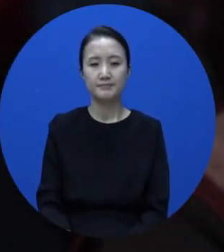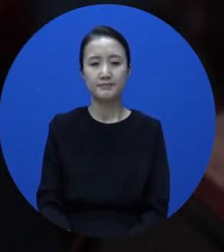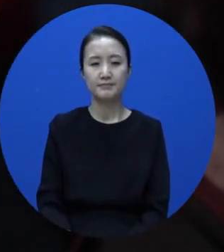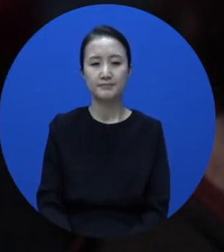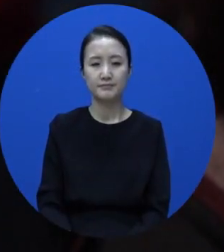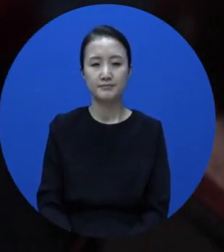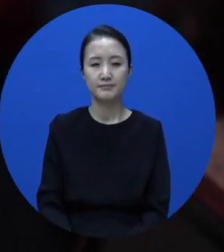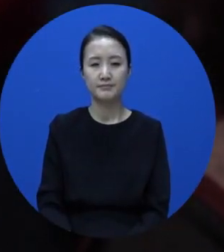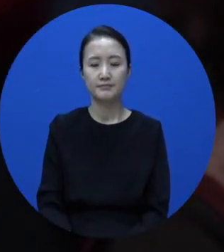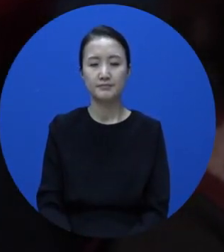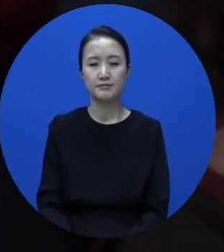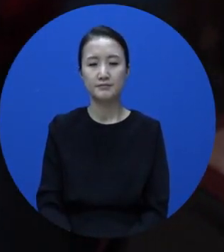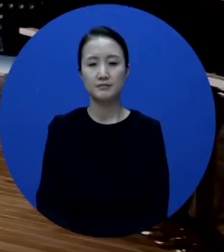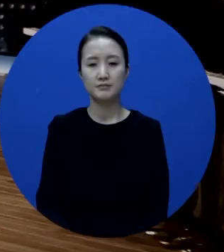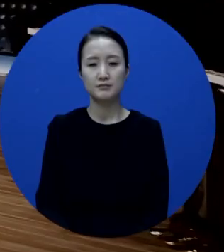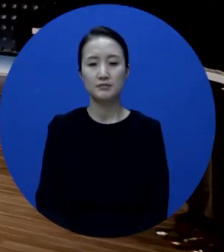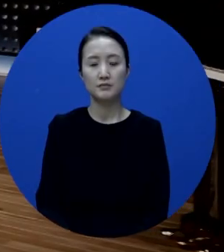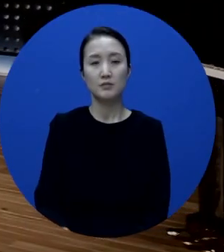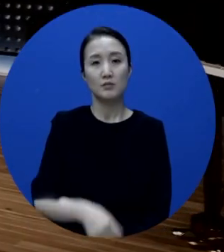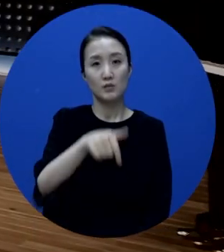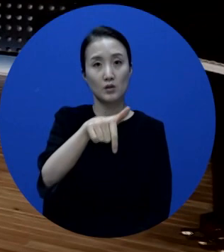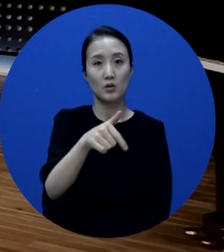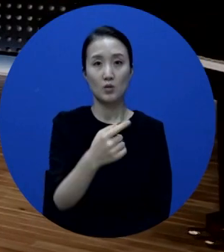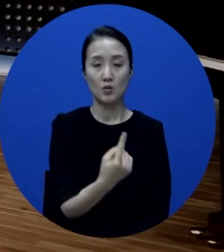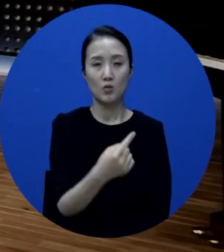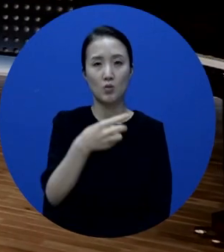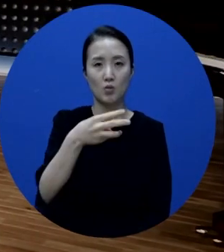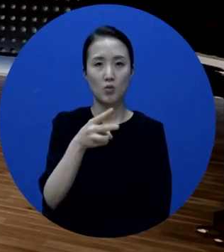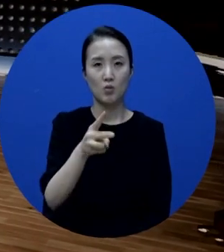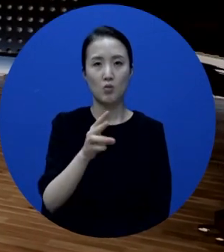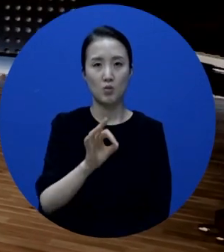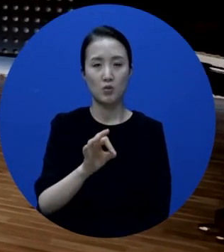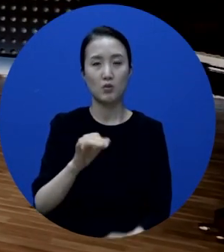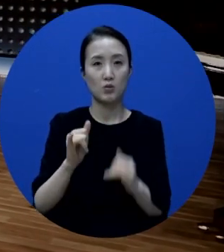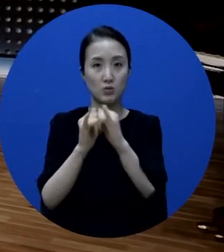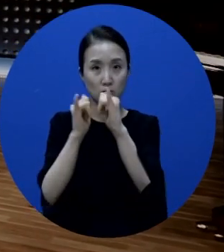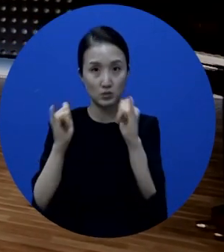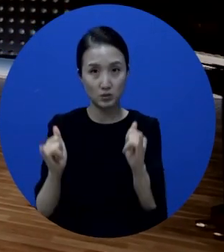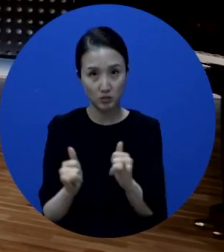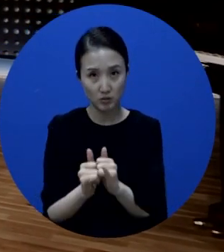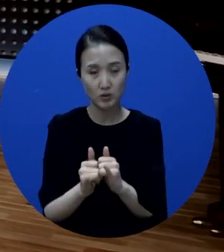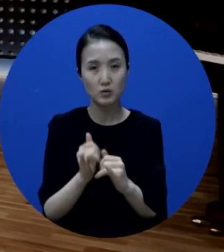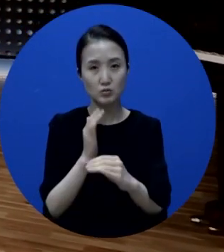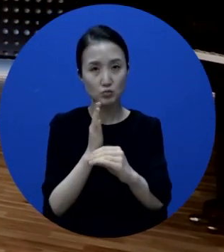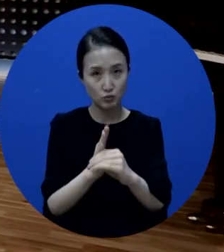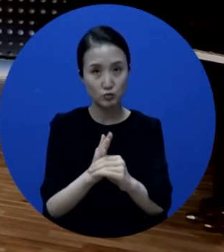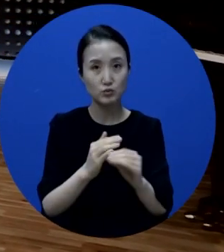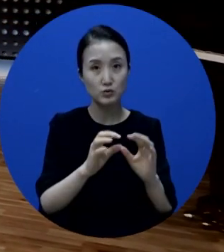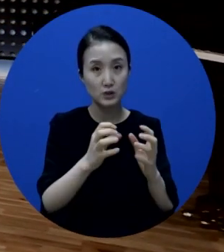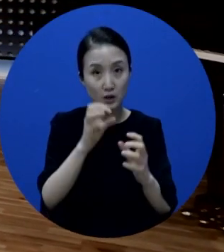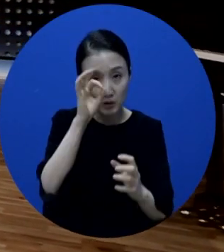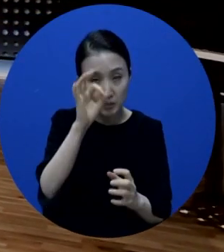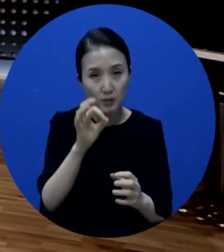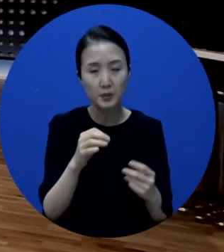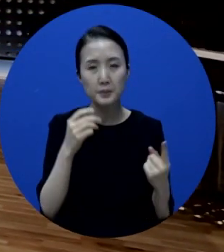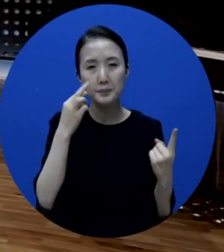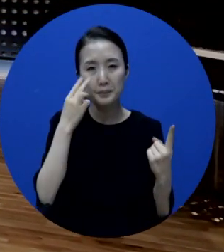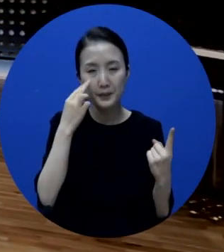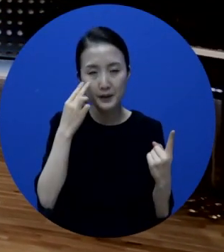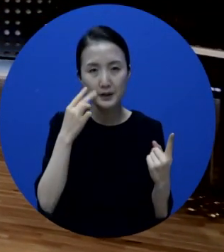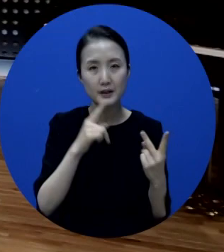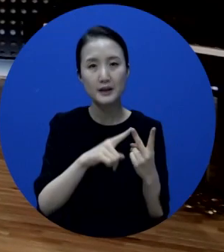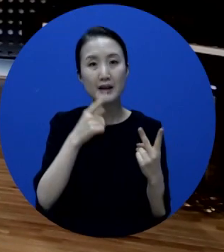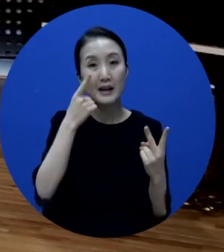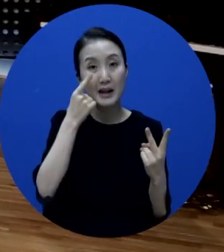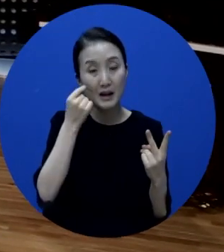그런데 고령사회에 진입한 여러 나라들을 제가 비교를 해봤는데 미국 일본